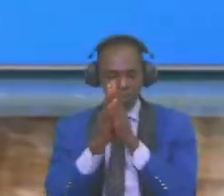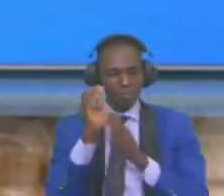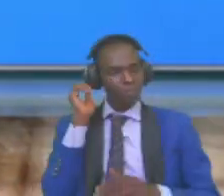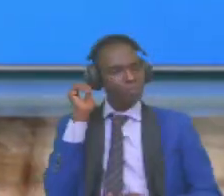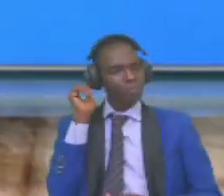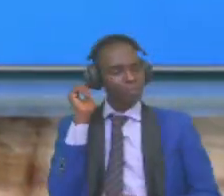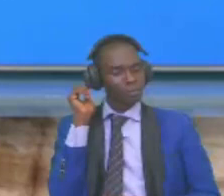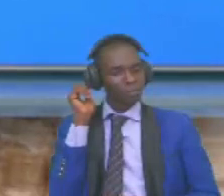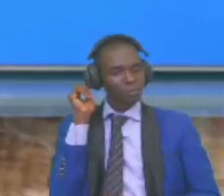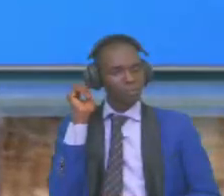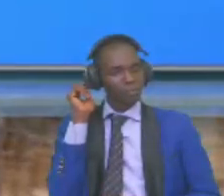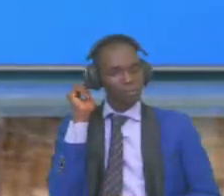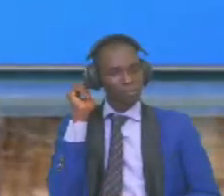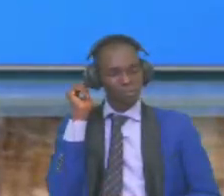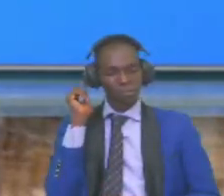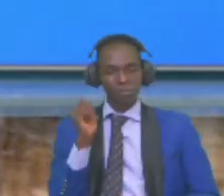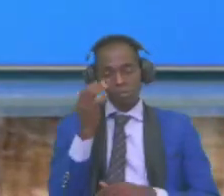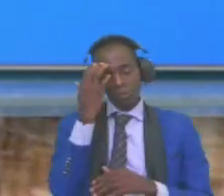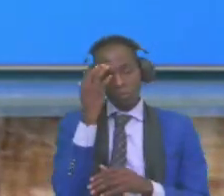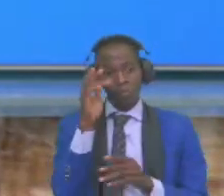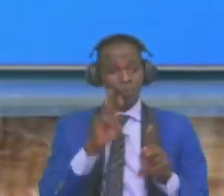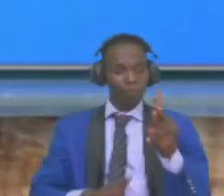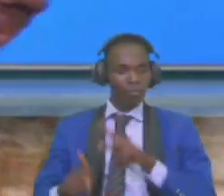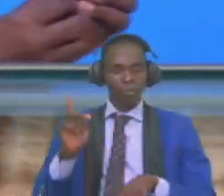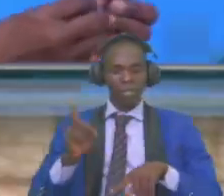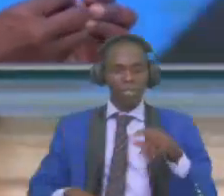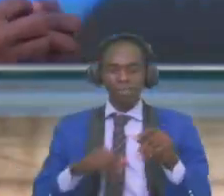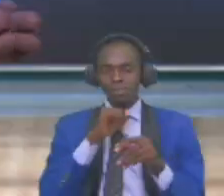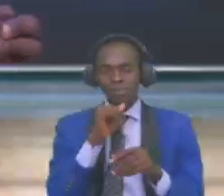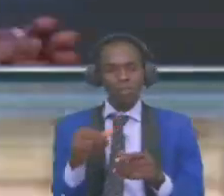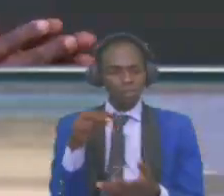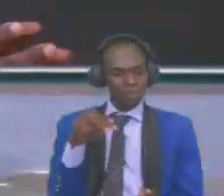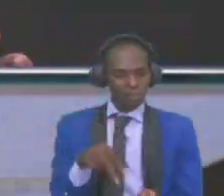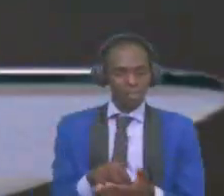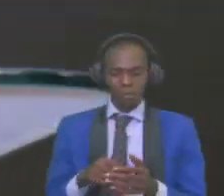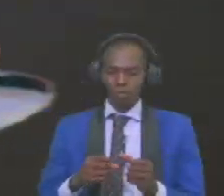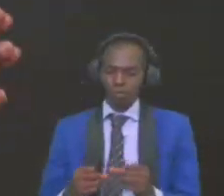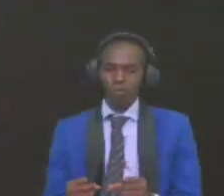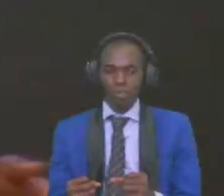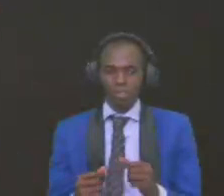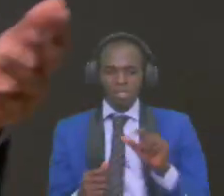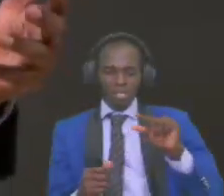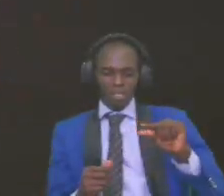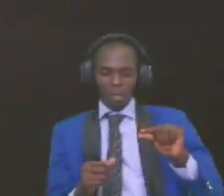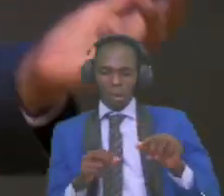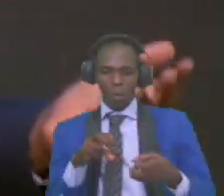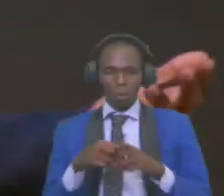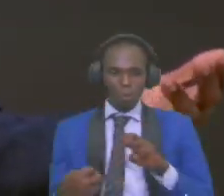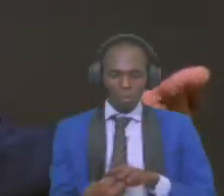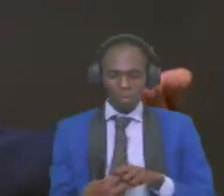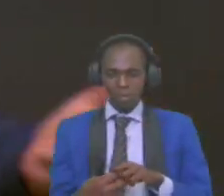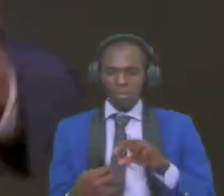mais vous savez les gens ne peuvent pas demeurer ferme devant un petit problème dans leur